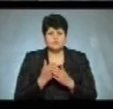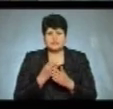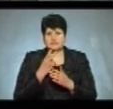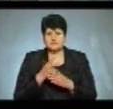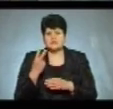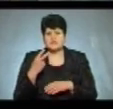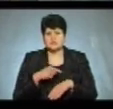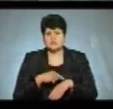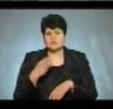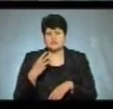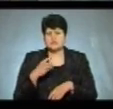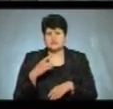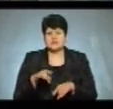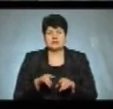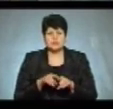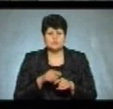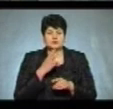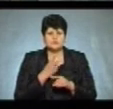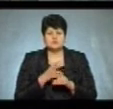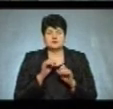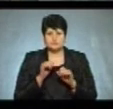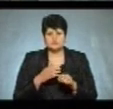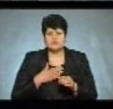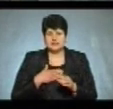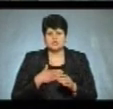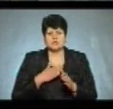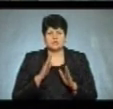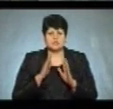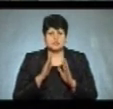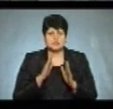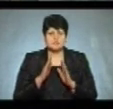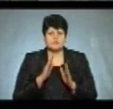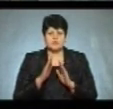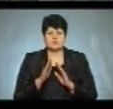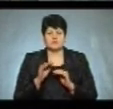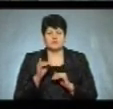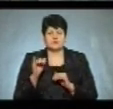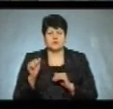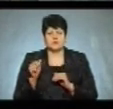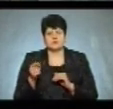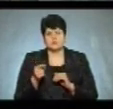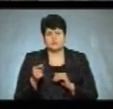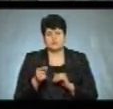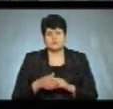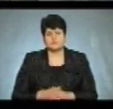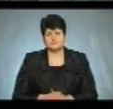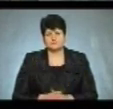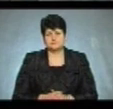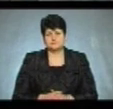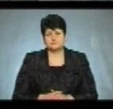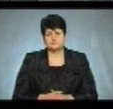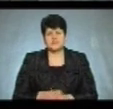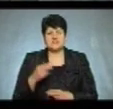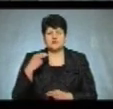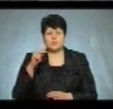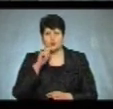о 20:30. Також переглянути ви можете його на нашій сторінці UA Тернопіль у соцмережі Facebook.